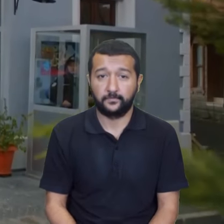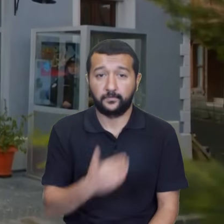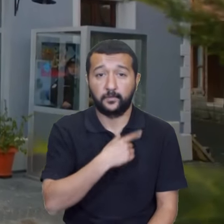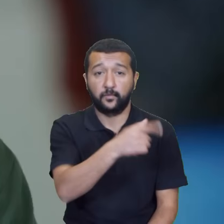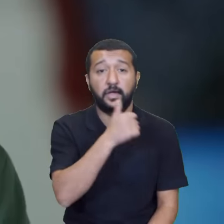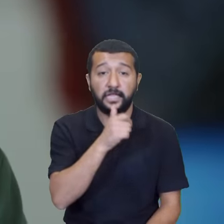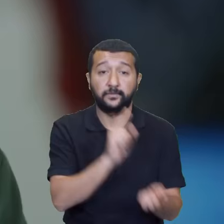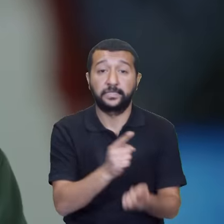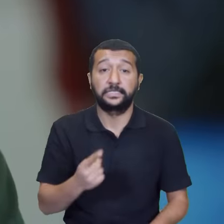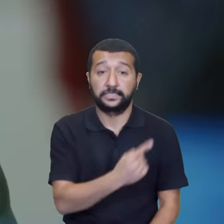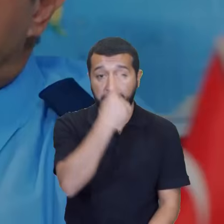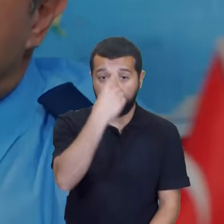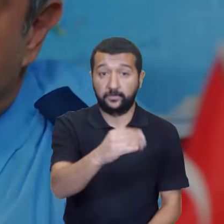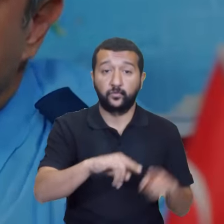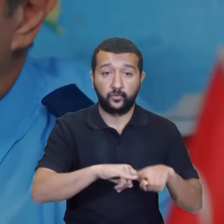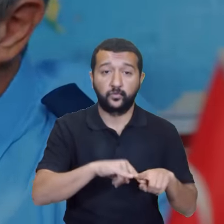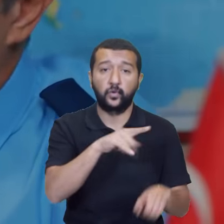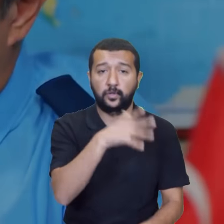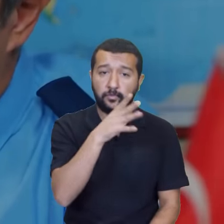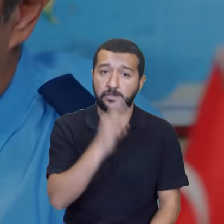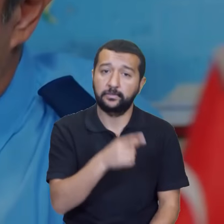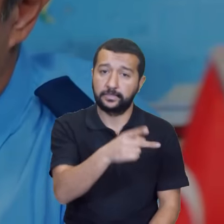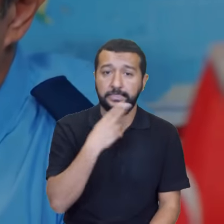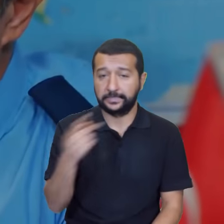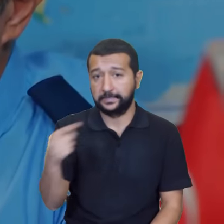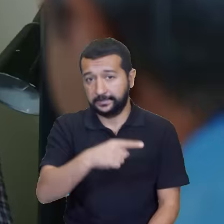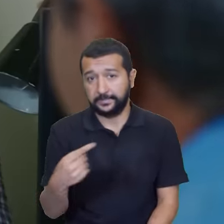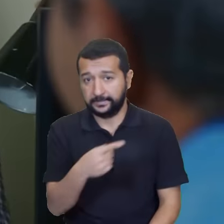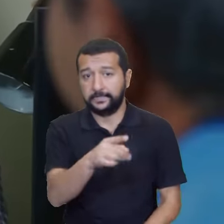Ben bu adamdan şikayetçiyim Hulusi. Onu biliyorum. Sen de bu kadından